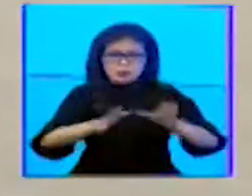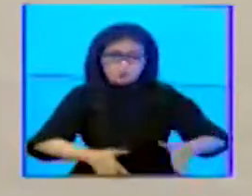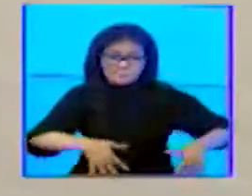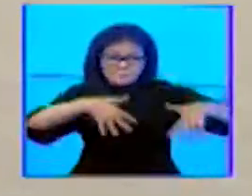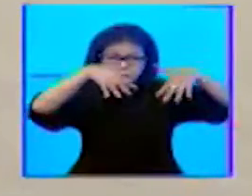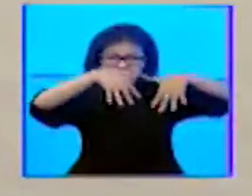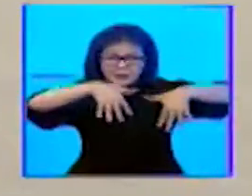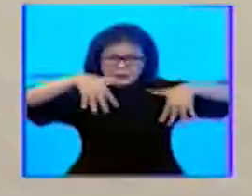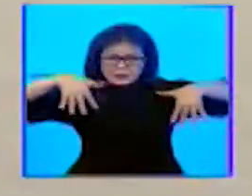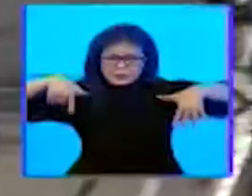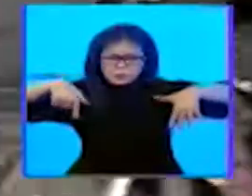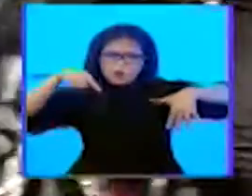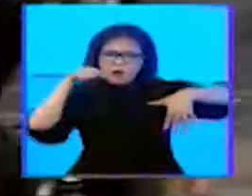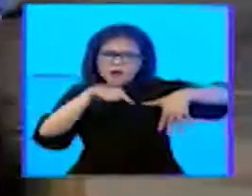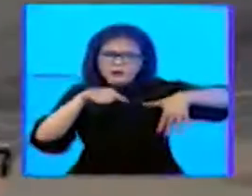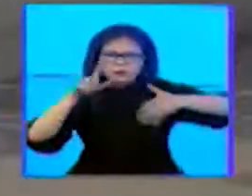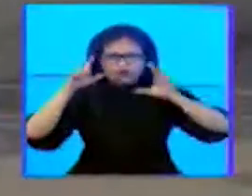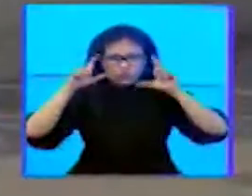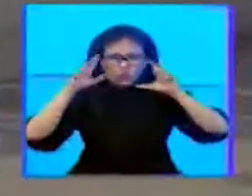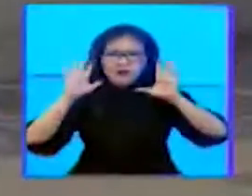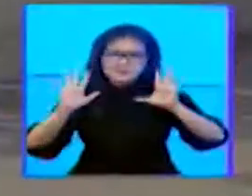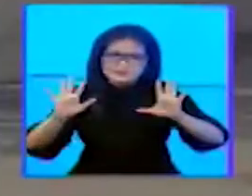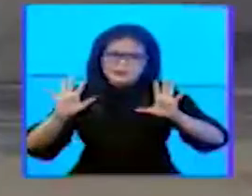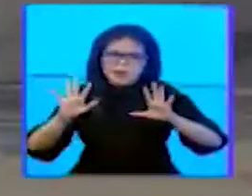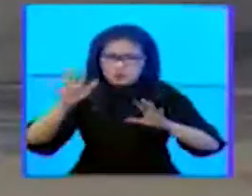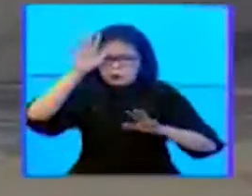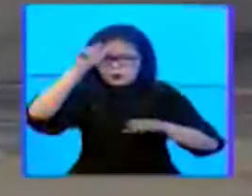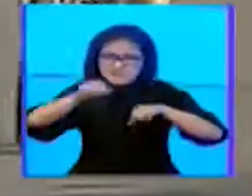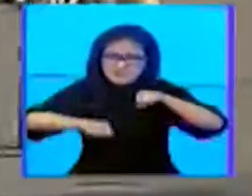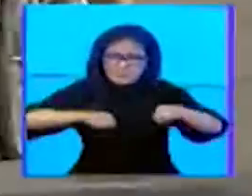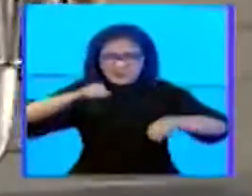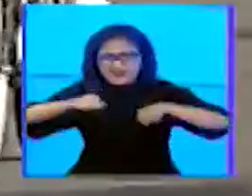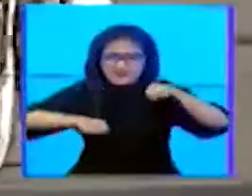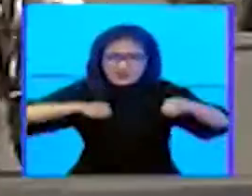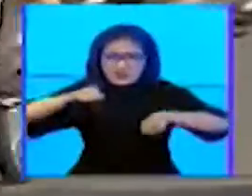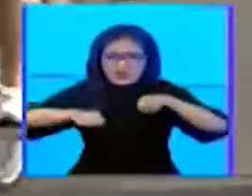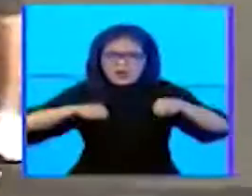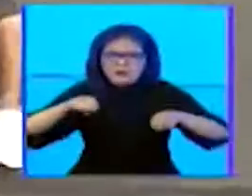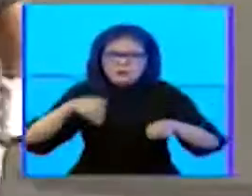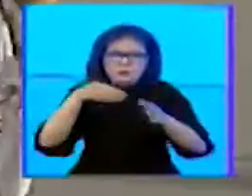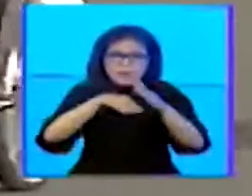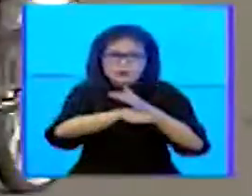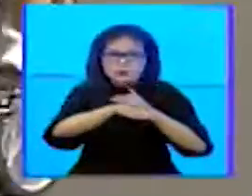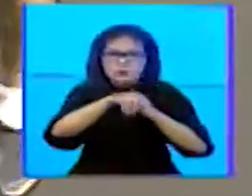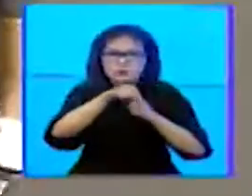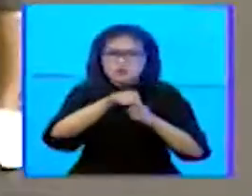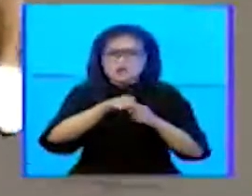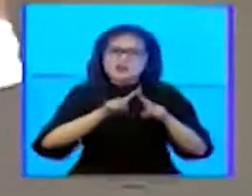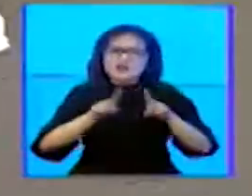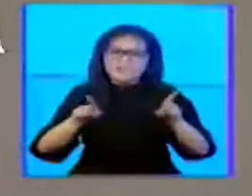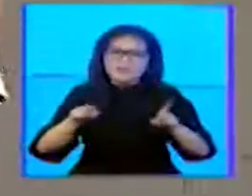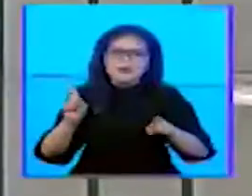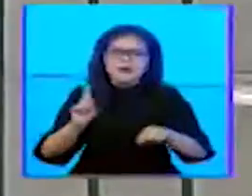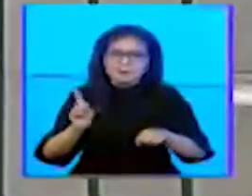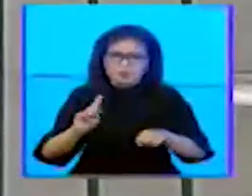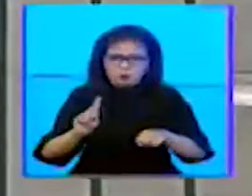untuk sekedar berfoto beberapa pesepeda pun yang melintas hendak memasuki kawasan Monas namun dilarang oleh